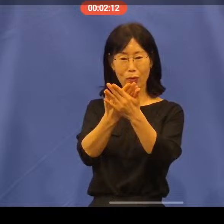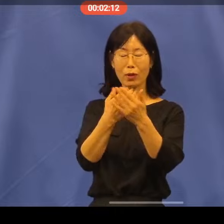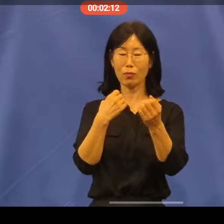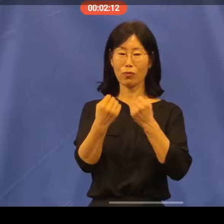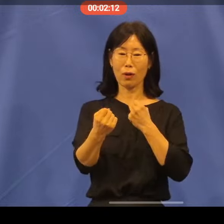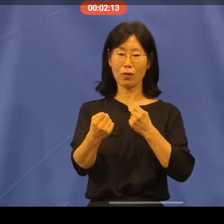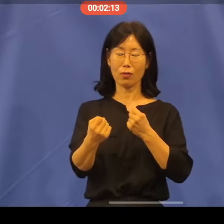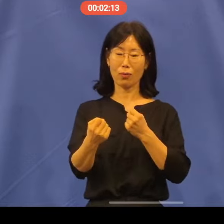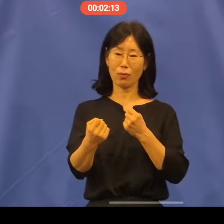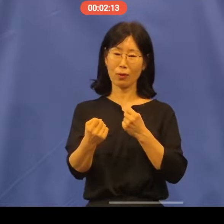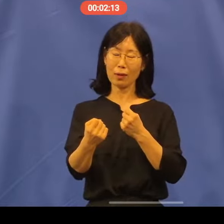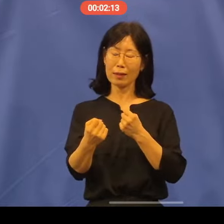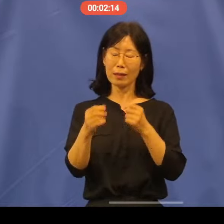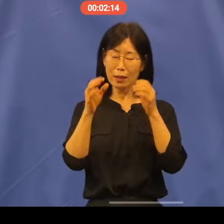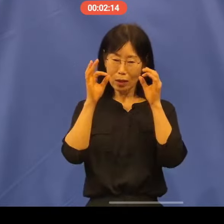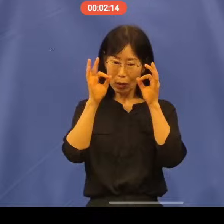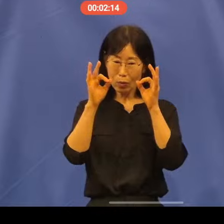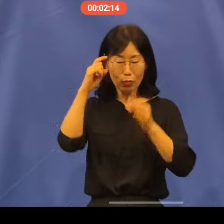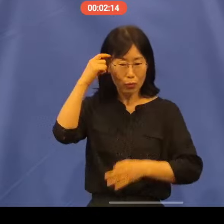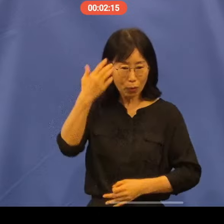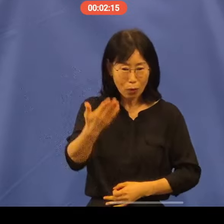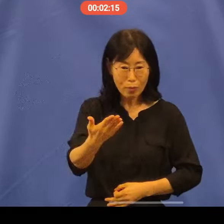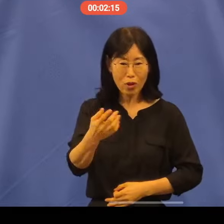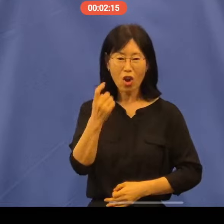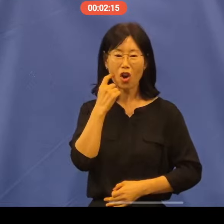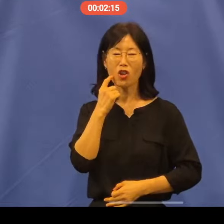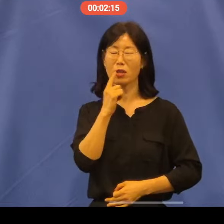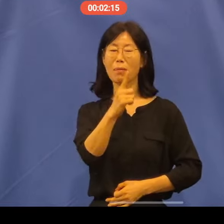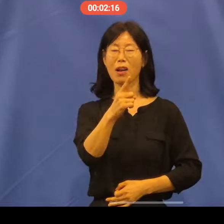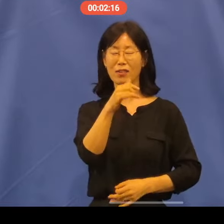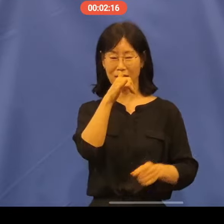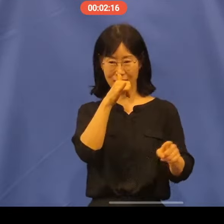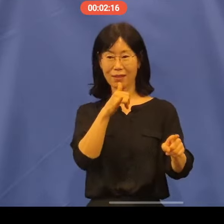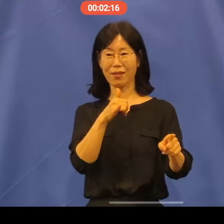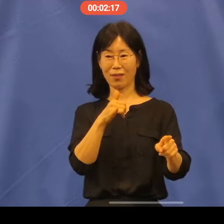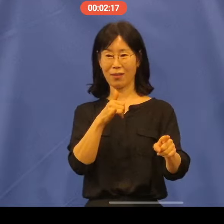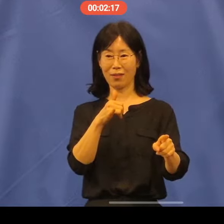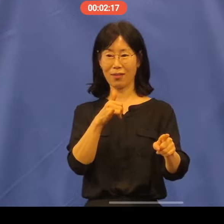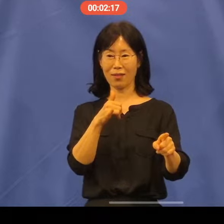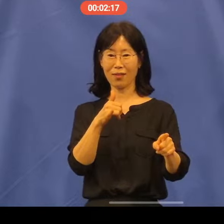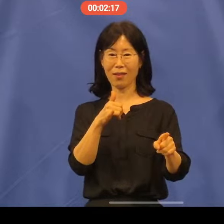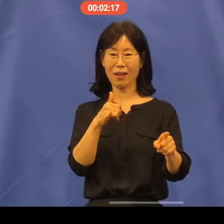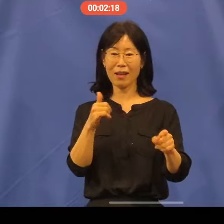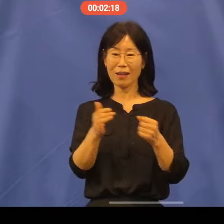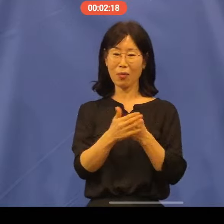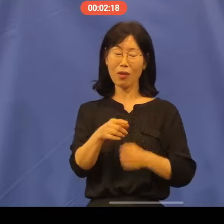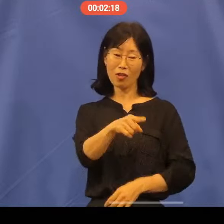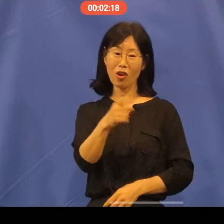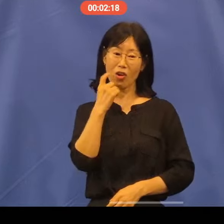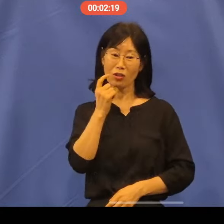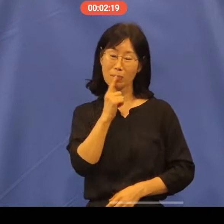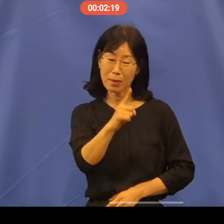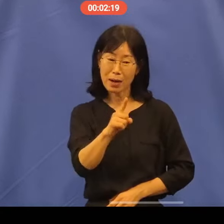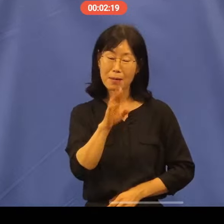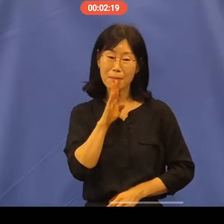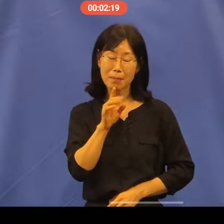GPT도 거짓말도 하더라고요. 그러니까 너 거짓말이지, 그러니까 미안해요 그래요.